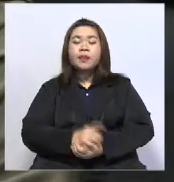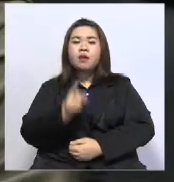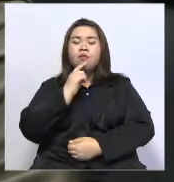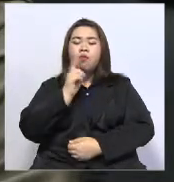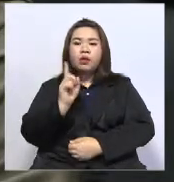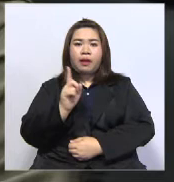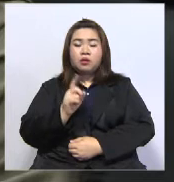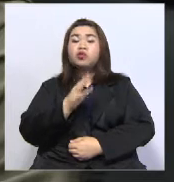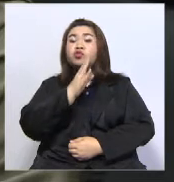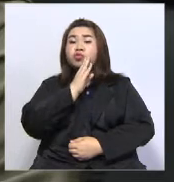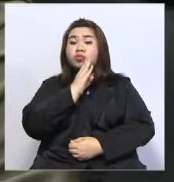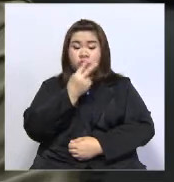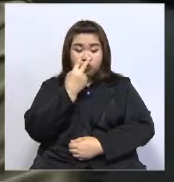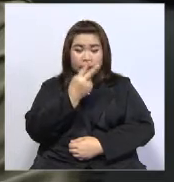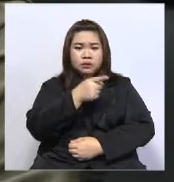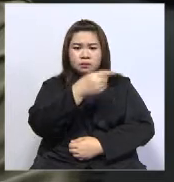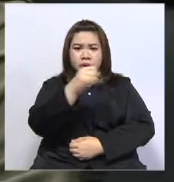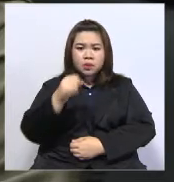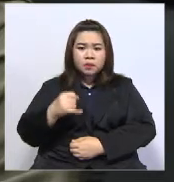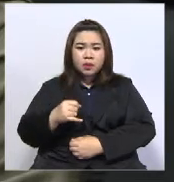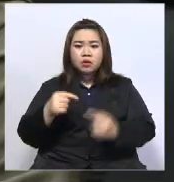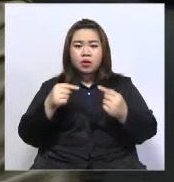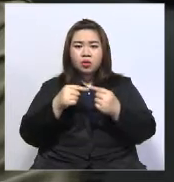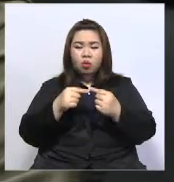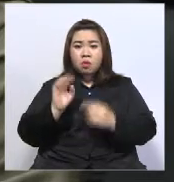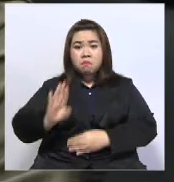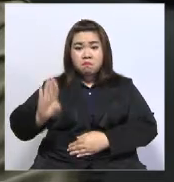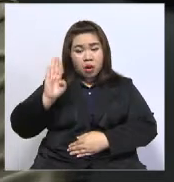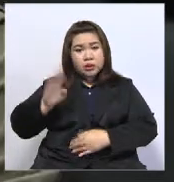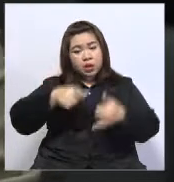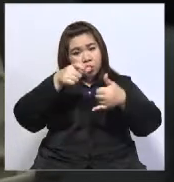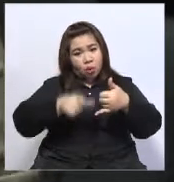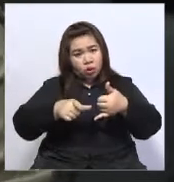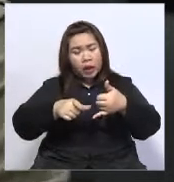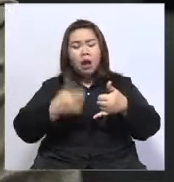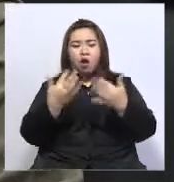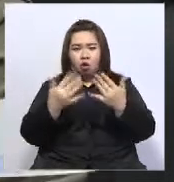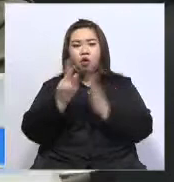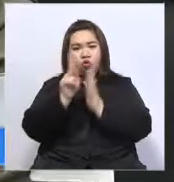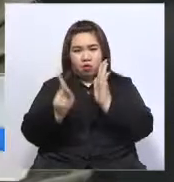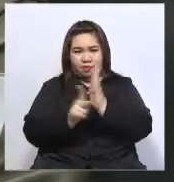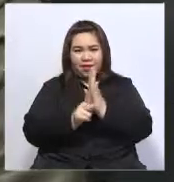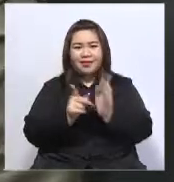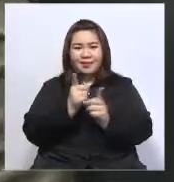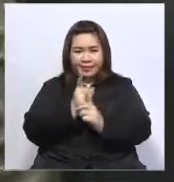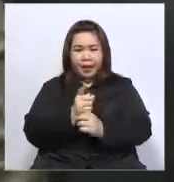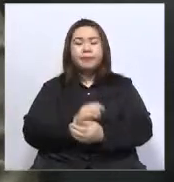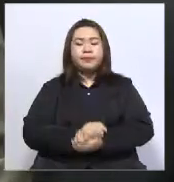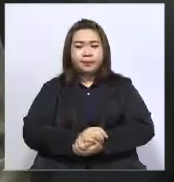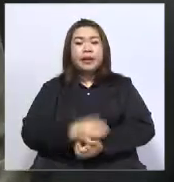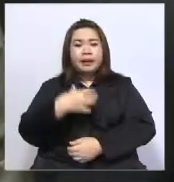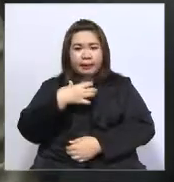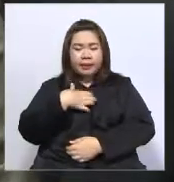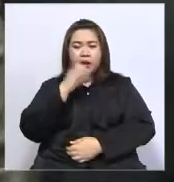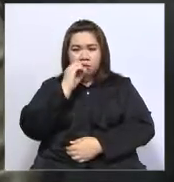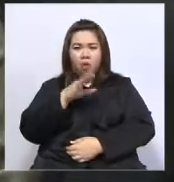าถ้าเราพบการกระทำความผิดของบริษัทของนิติบุคคลเราก็จะดำเนินการตามกฎหมายที่เกี่ยวข้องนะครับแล้วอยากจะแจ้งท